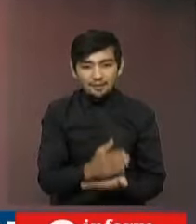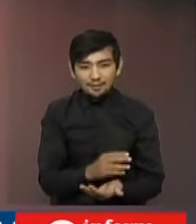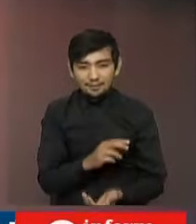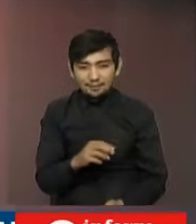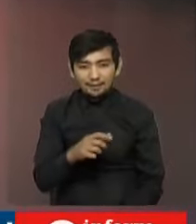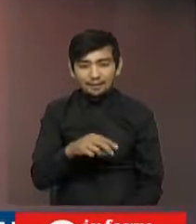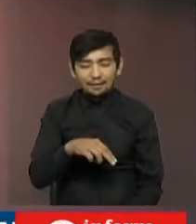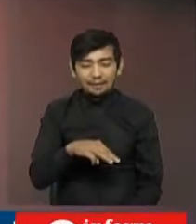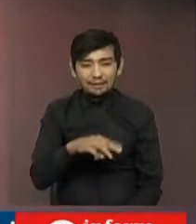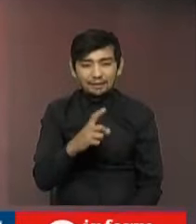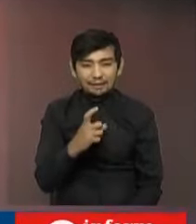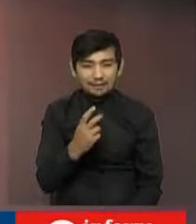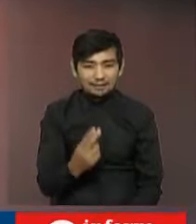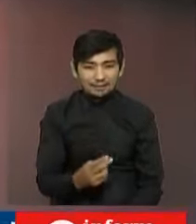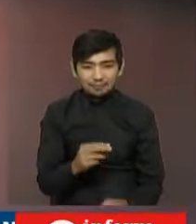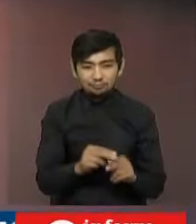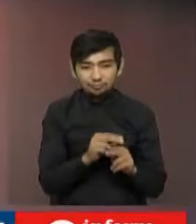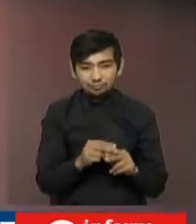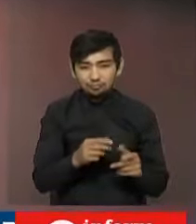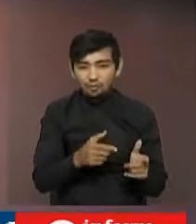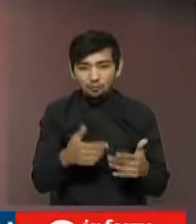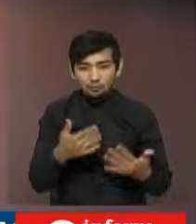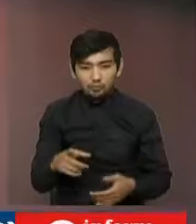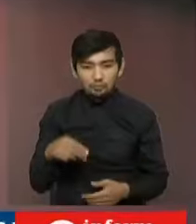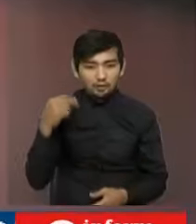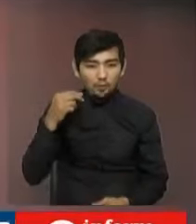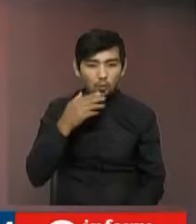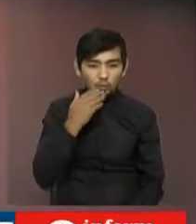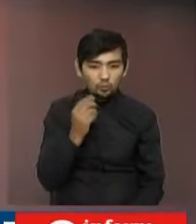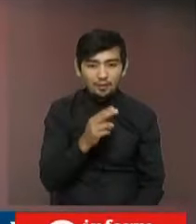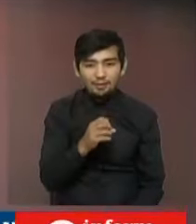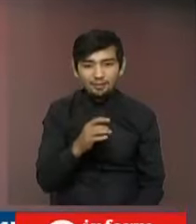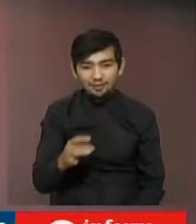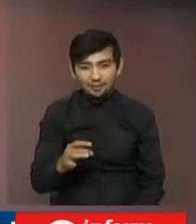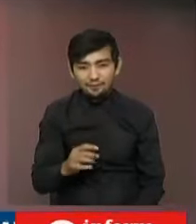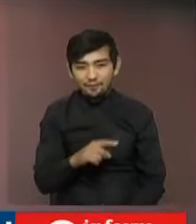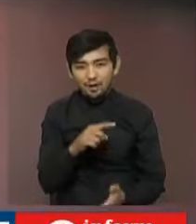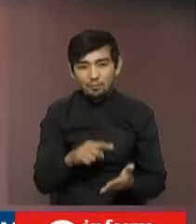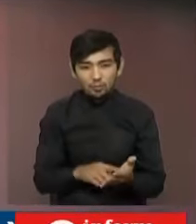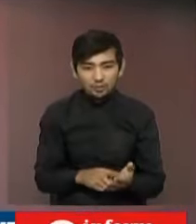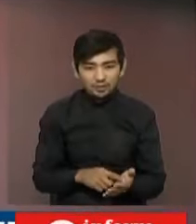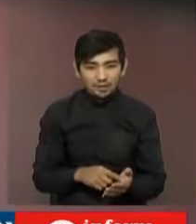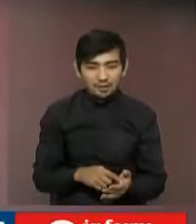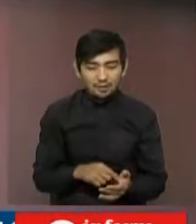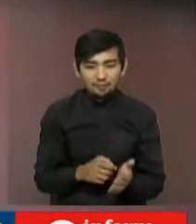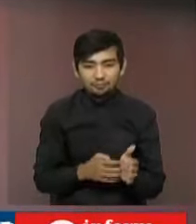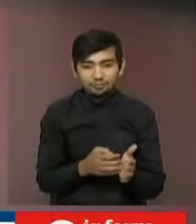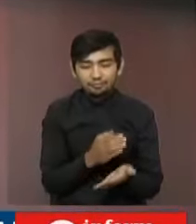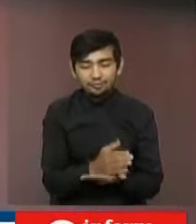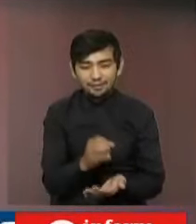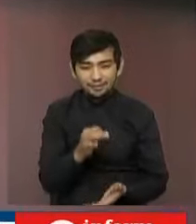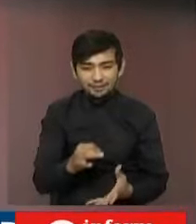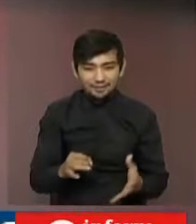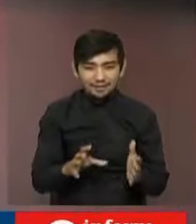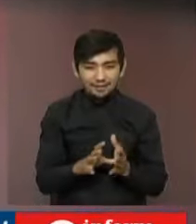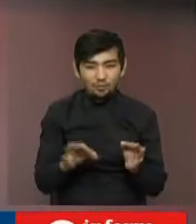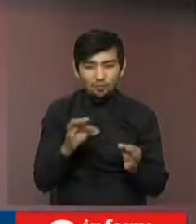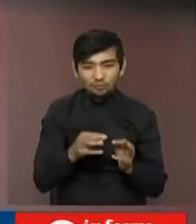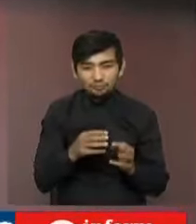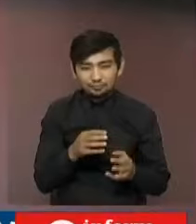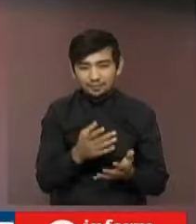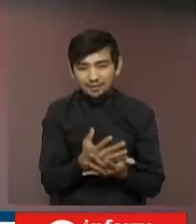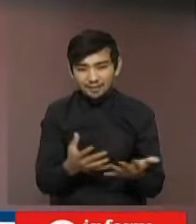ТЭЦ у чиновников тревоги не вызывает, то кадровый вопрос выходит на передний план. В энергетической отрасли Казахстана не